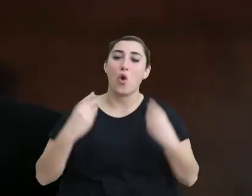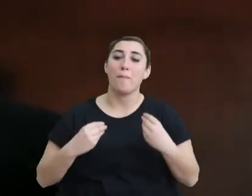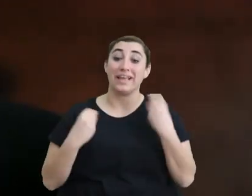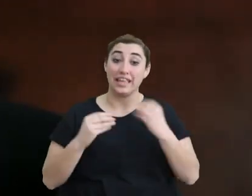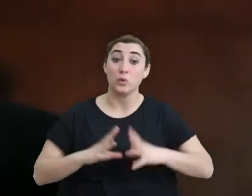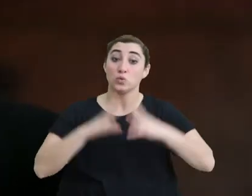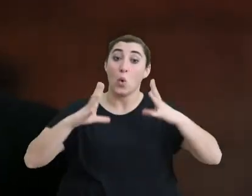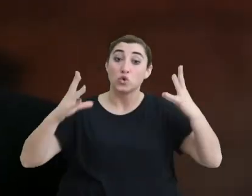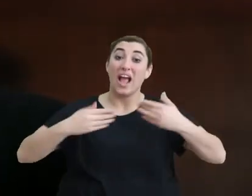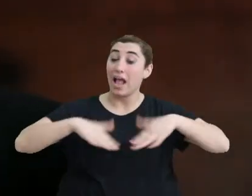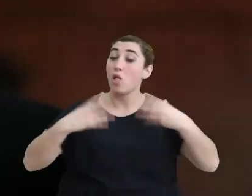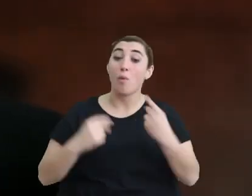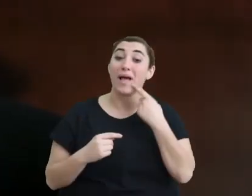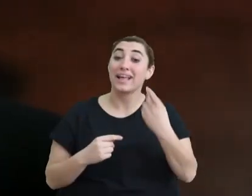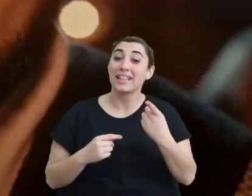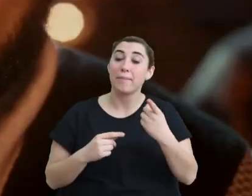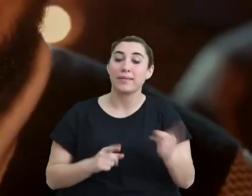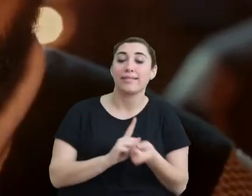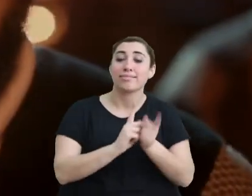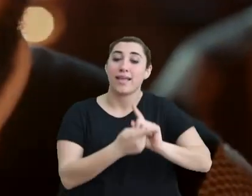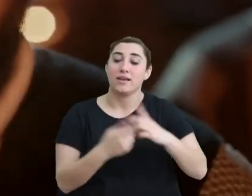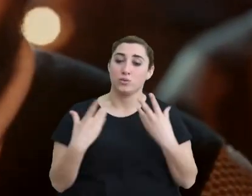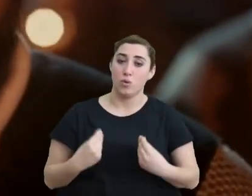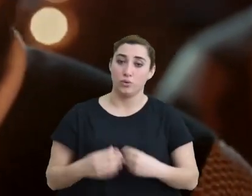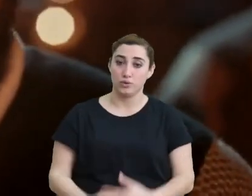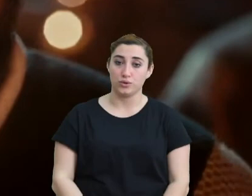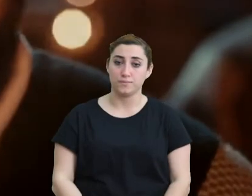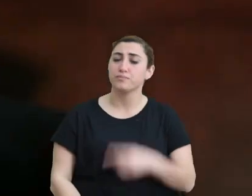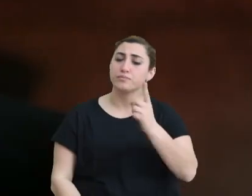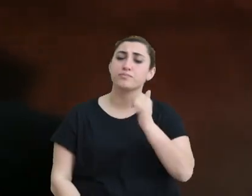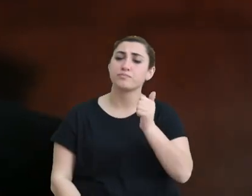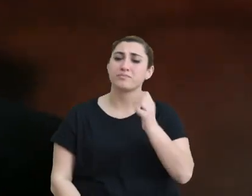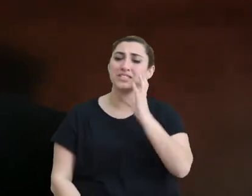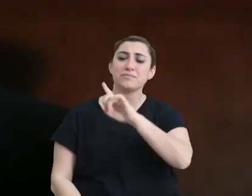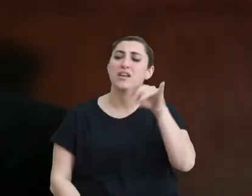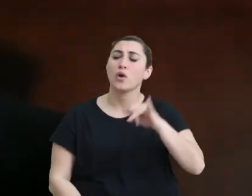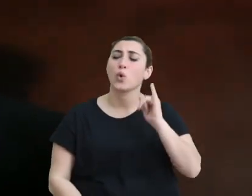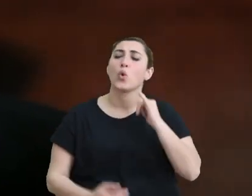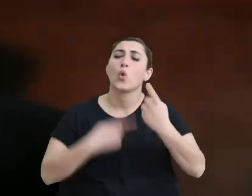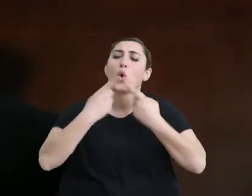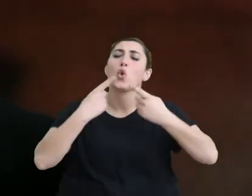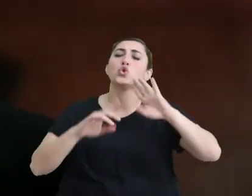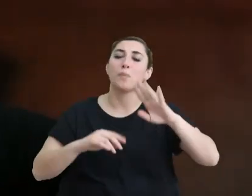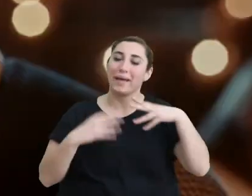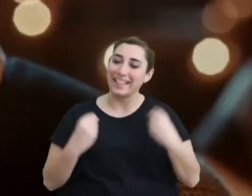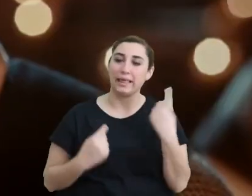İyiliğin çoğalmasına mani olmak da sünnete terstir. O halde kimse hakkında kötü konuşmamak da